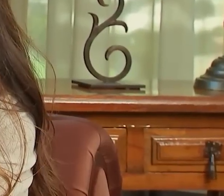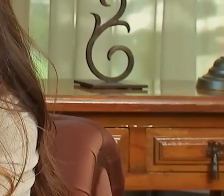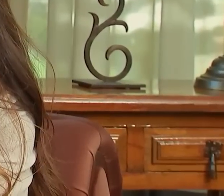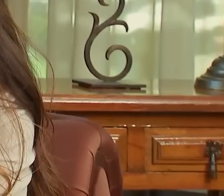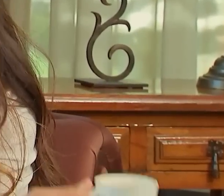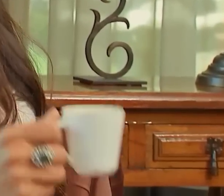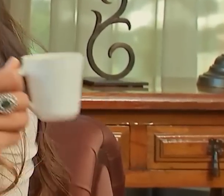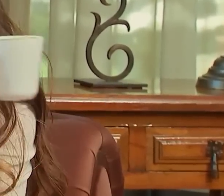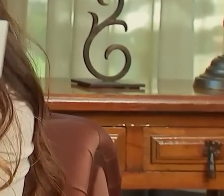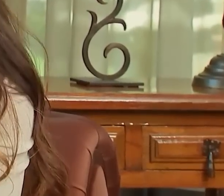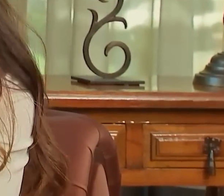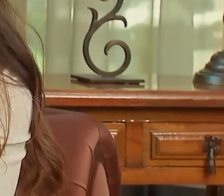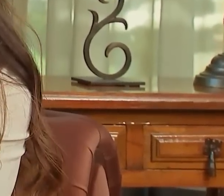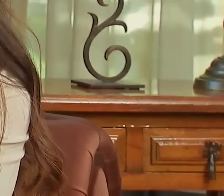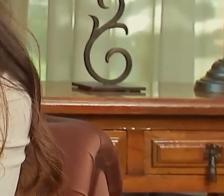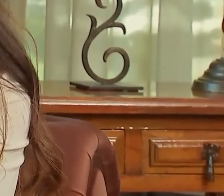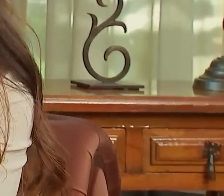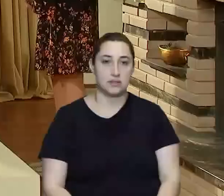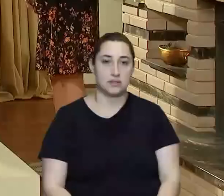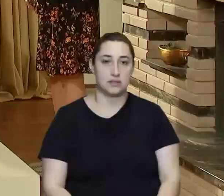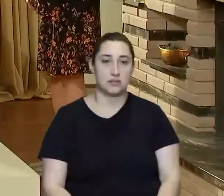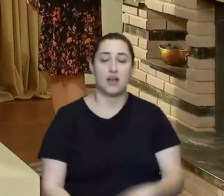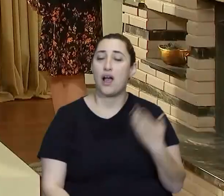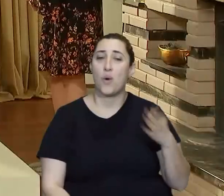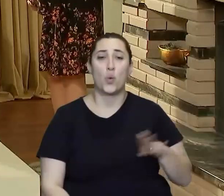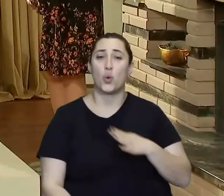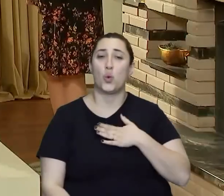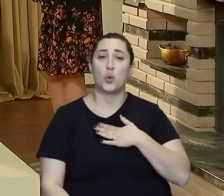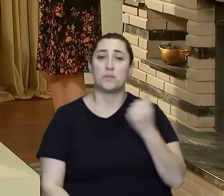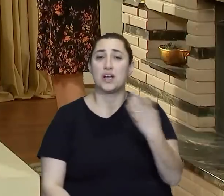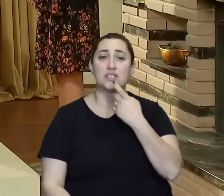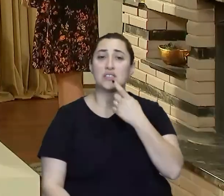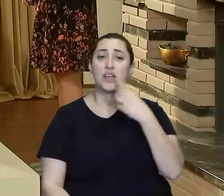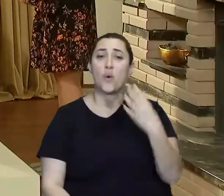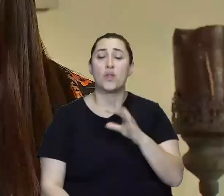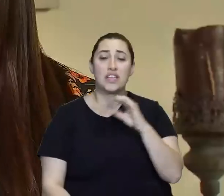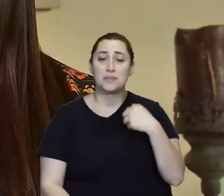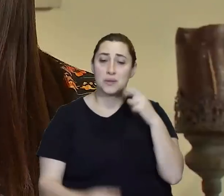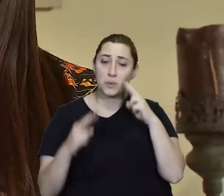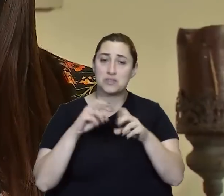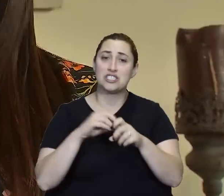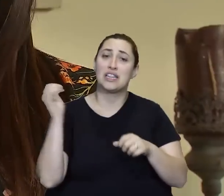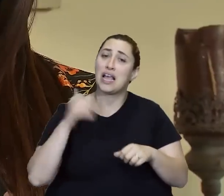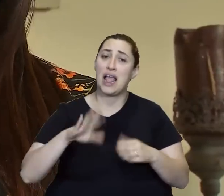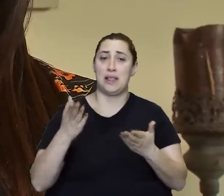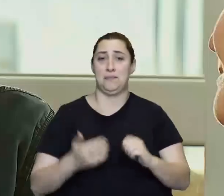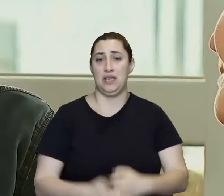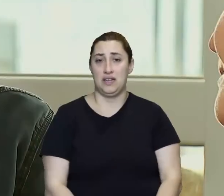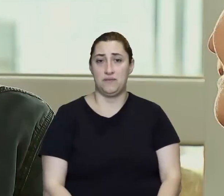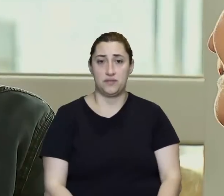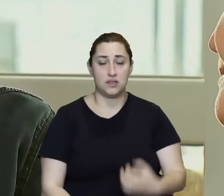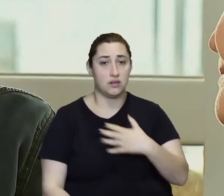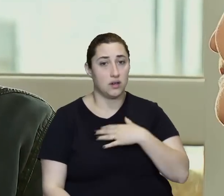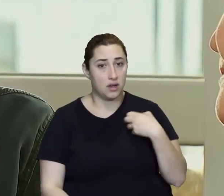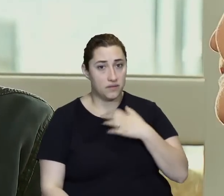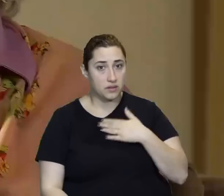Kahveleriyle kanepedeler. Ayşe duygulandı, kahvesini yudumluyor. Ah be oğlum, kaç yıl oldu bir ananı görmeye gelmedin be yavrum.